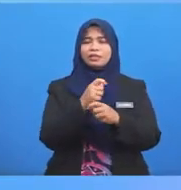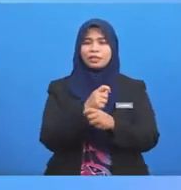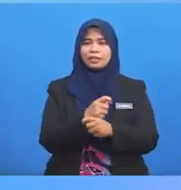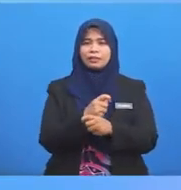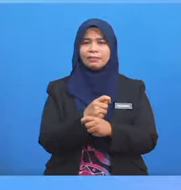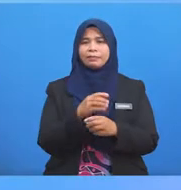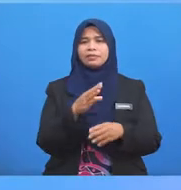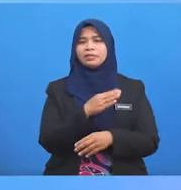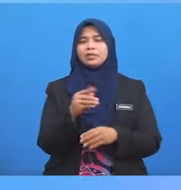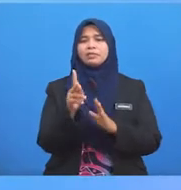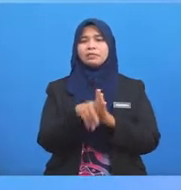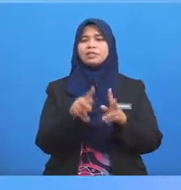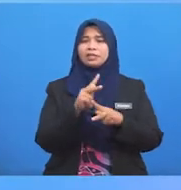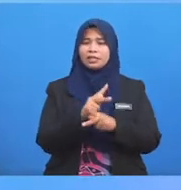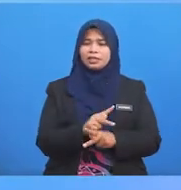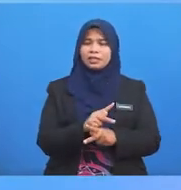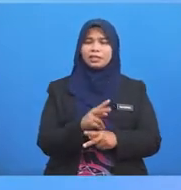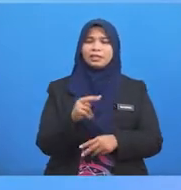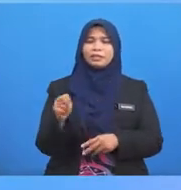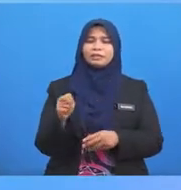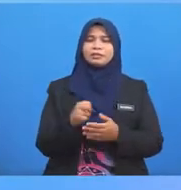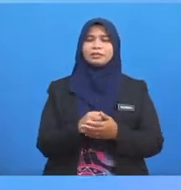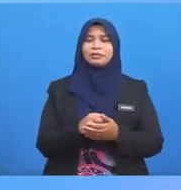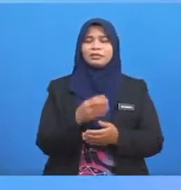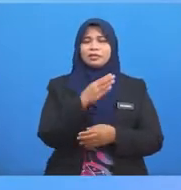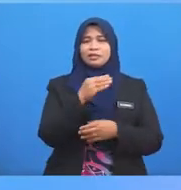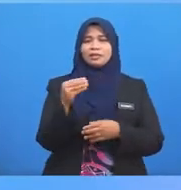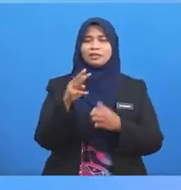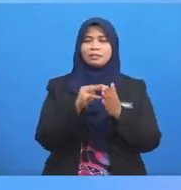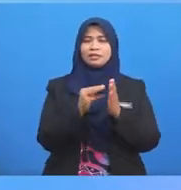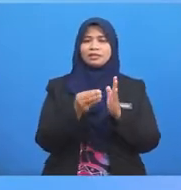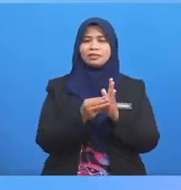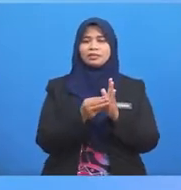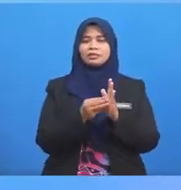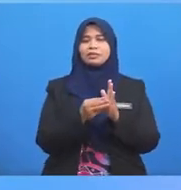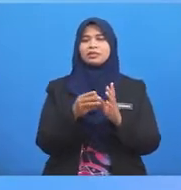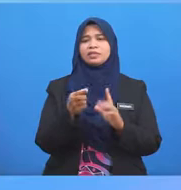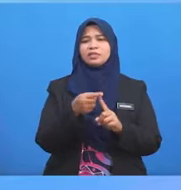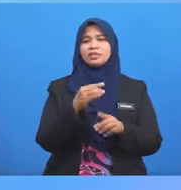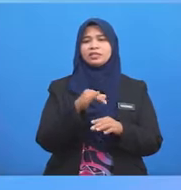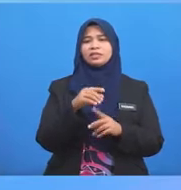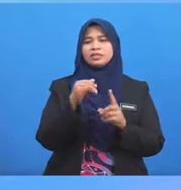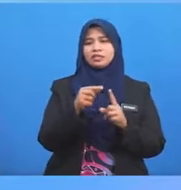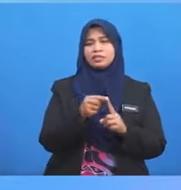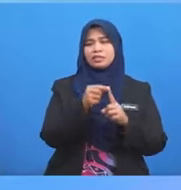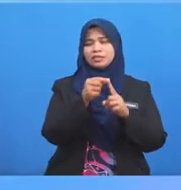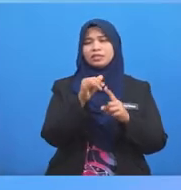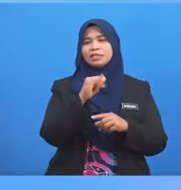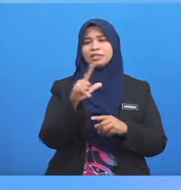tetap dan berkekalan. Manakala maksud Ar-Rahnu dari segi istilah